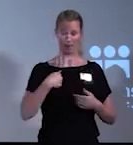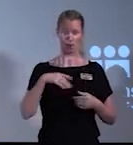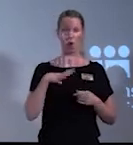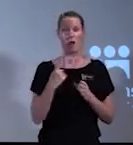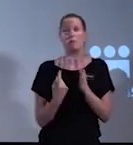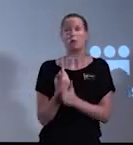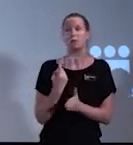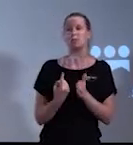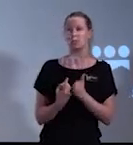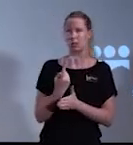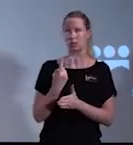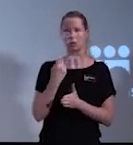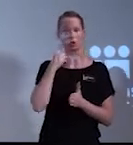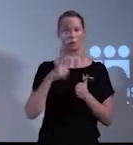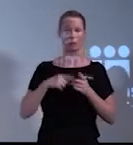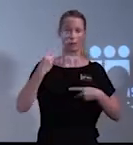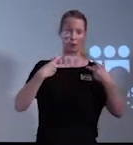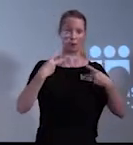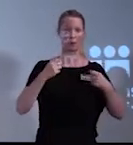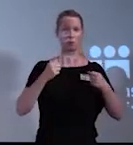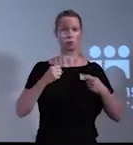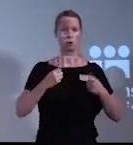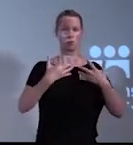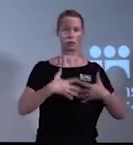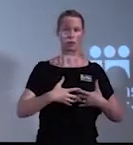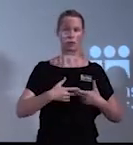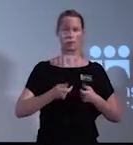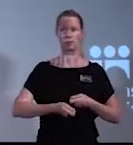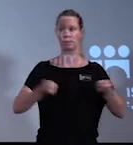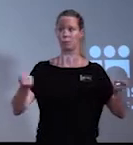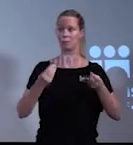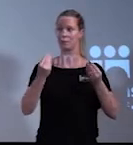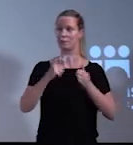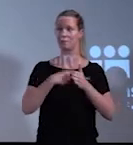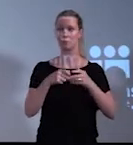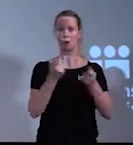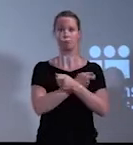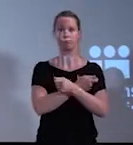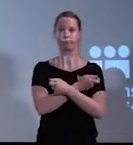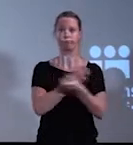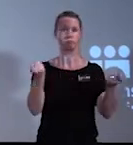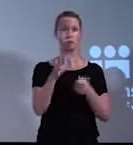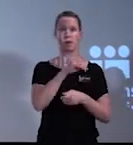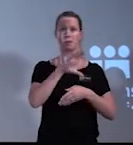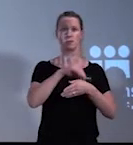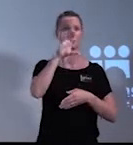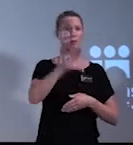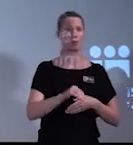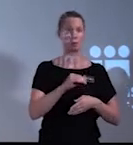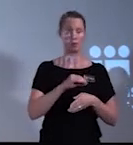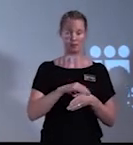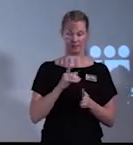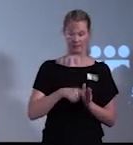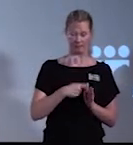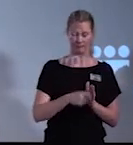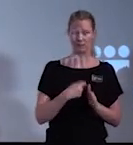en förutsättning för att biografer ska fungera, att distribution av kvalitetsfilm ska komma ut i hela Sverige, att svensk